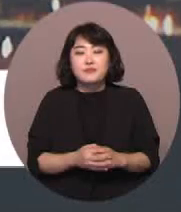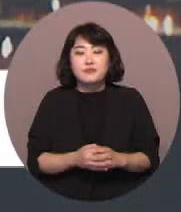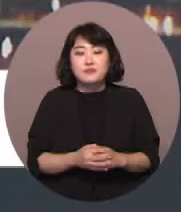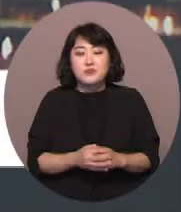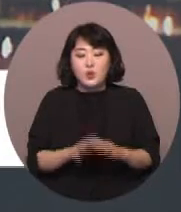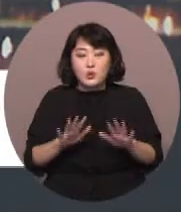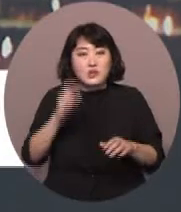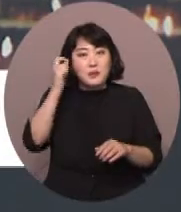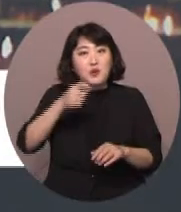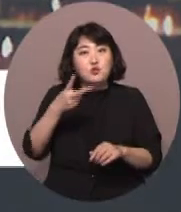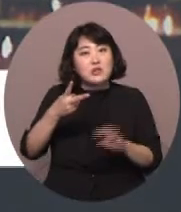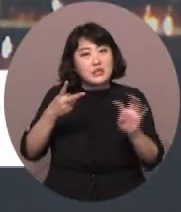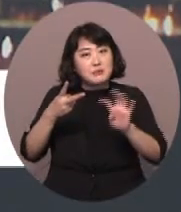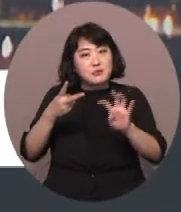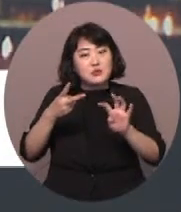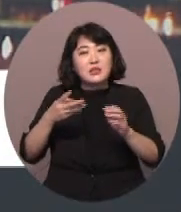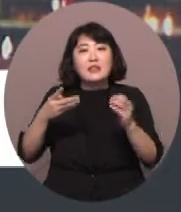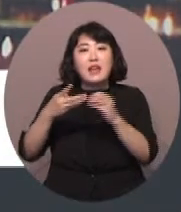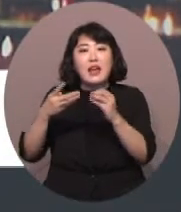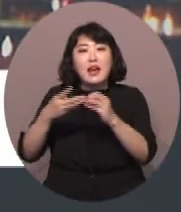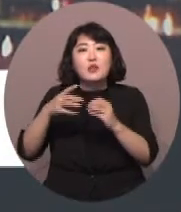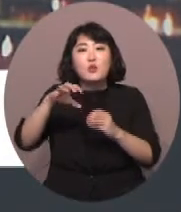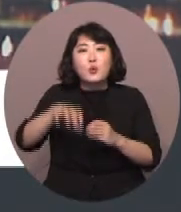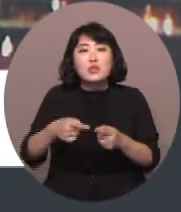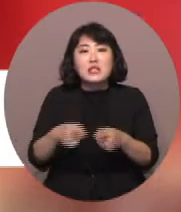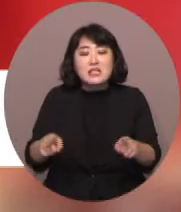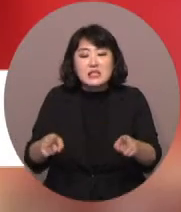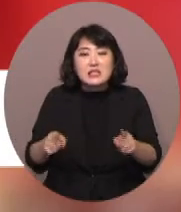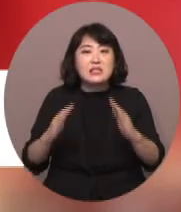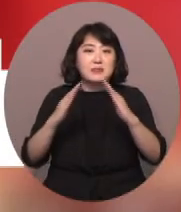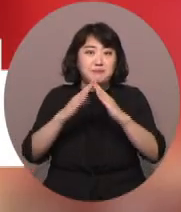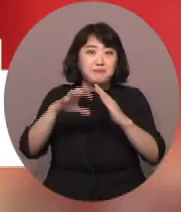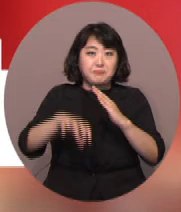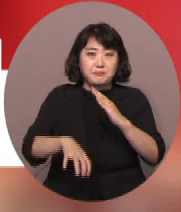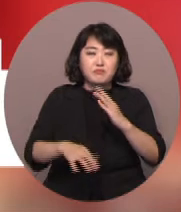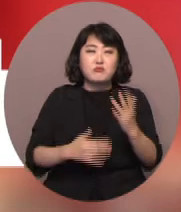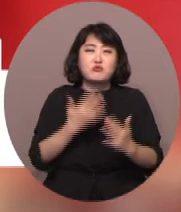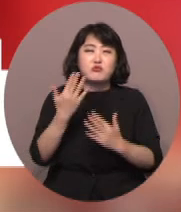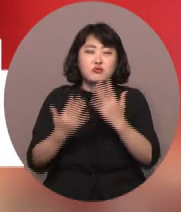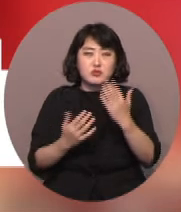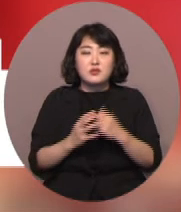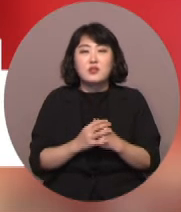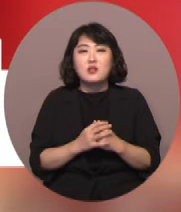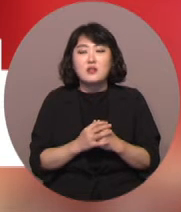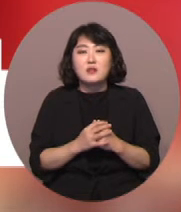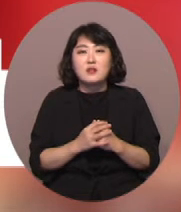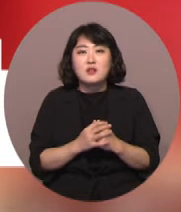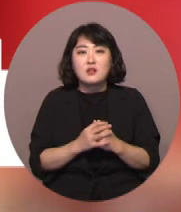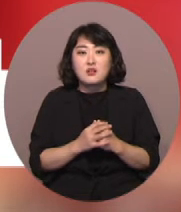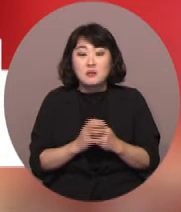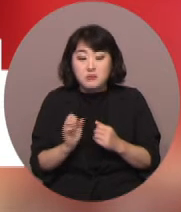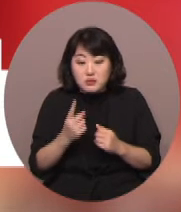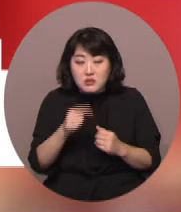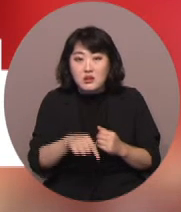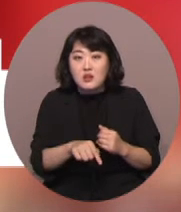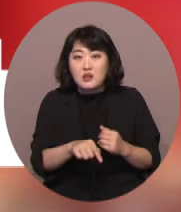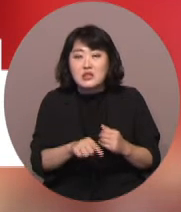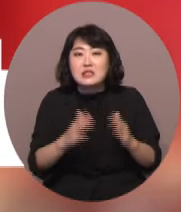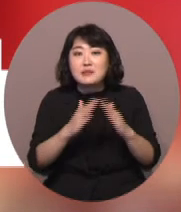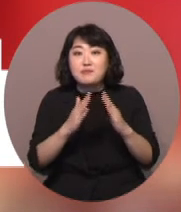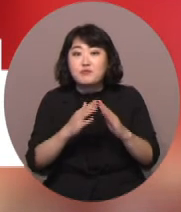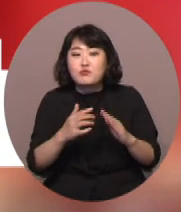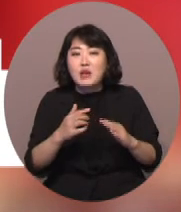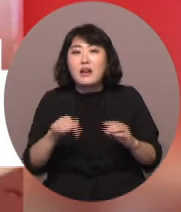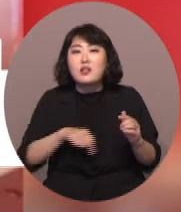오늘 새벽 2시 40분쯤 태안군 태안읍 의한 1층 다가구 주택에서 불이 났습니다 이 불로 60대 거주자가